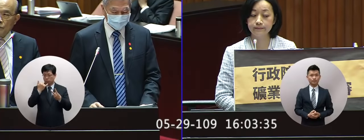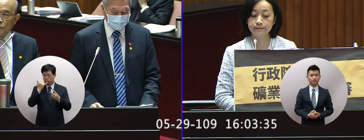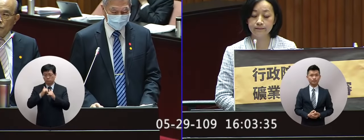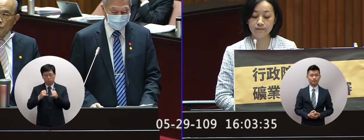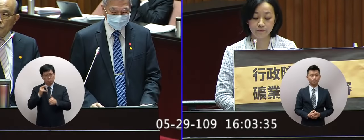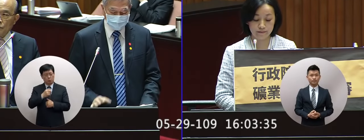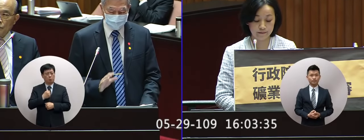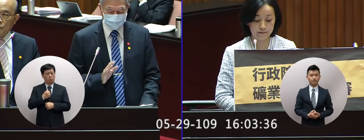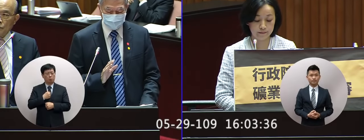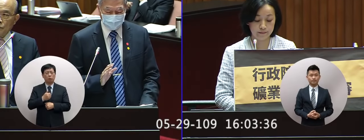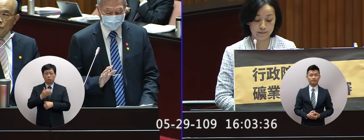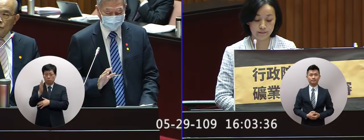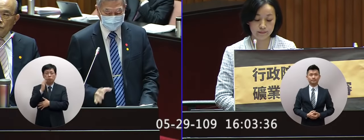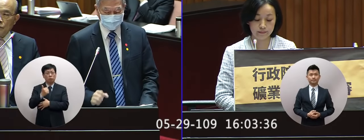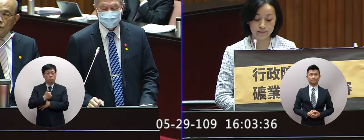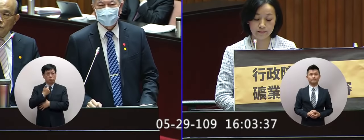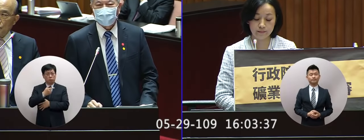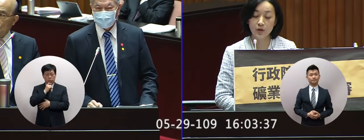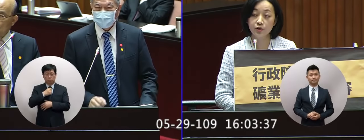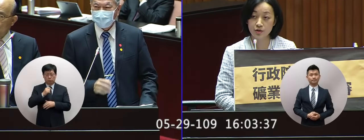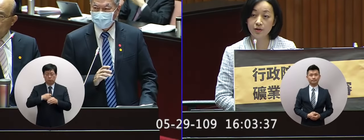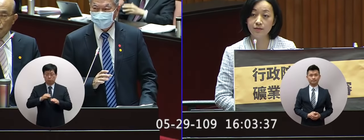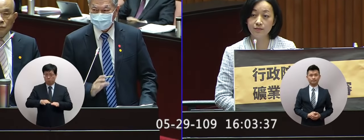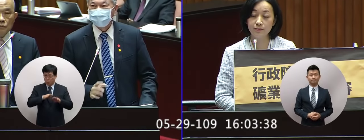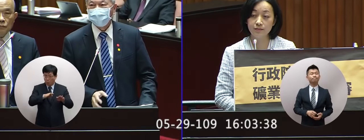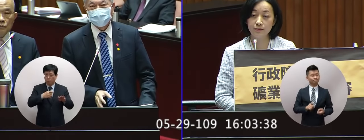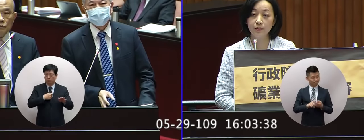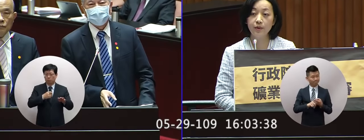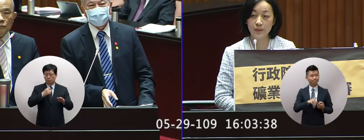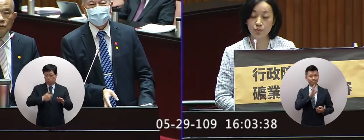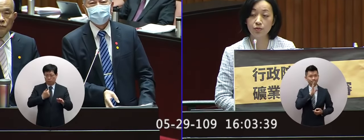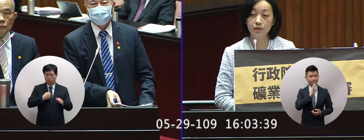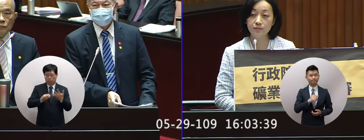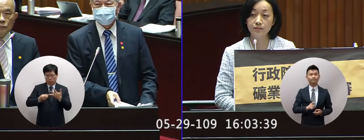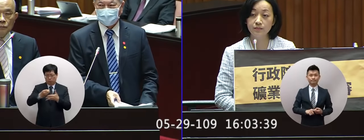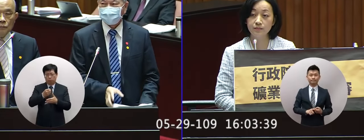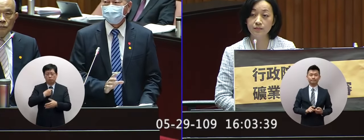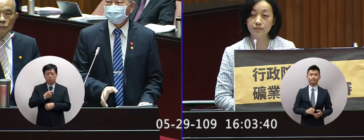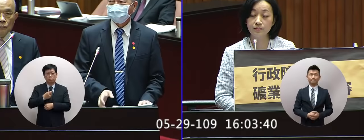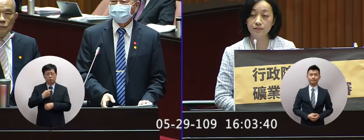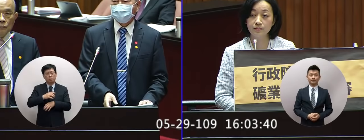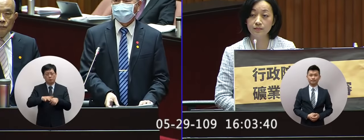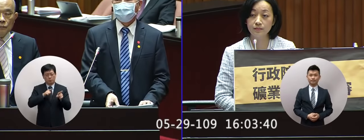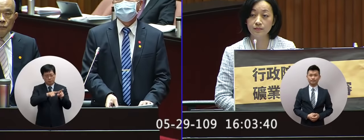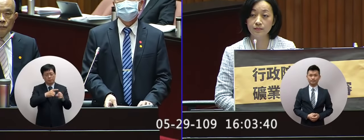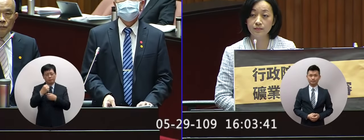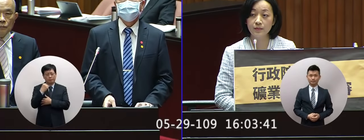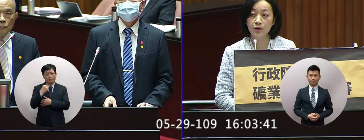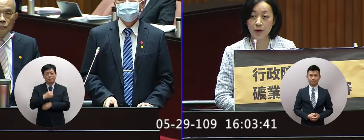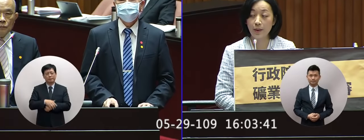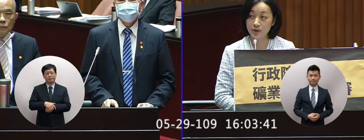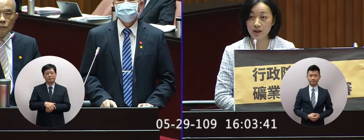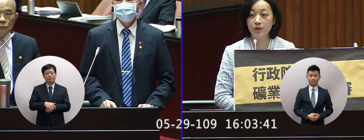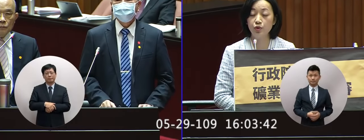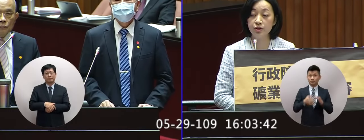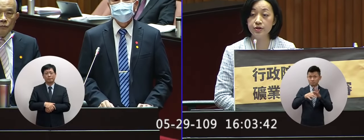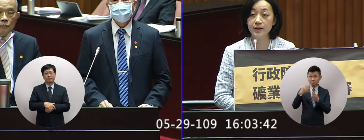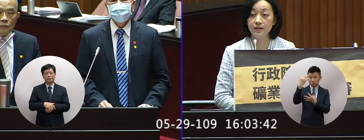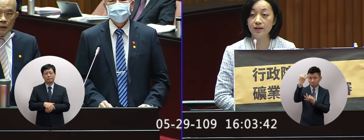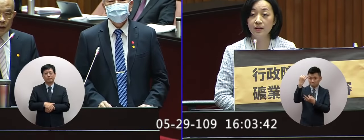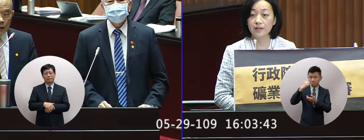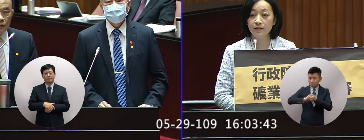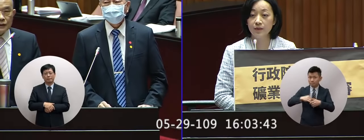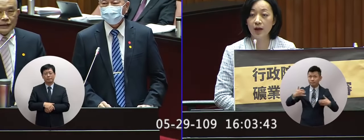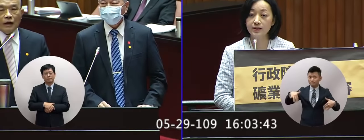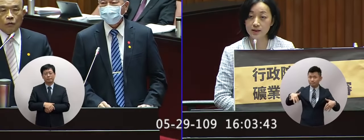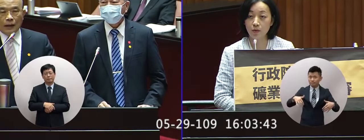民感受到政府是要往前走，观念要进步一点。 没错， 我们朝这个方向在走。 所以还不知道明确的时